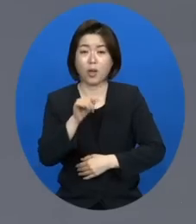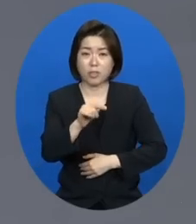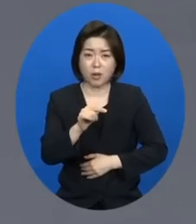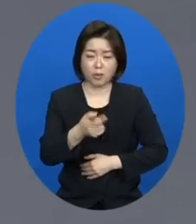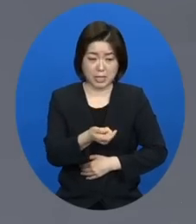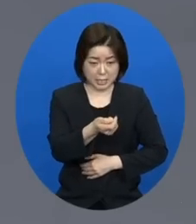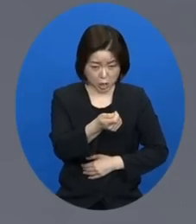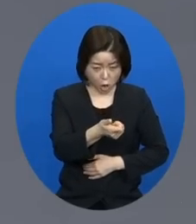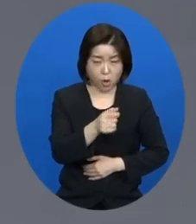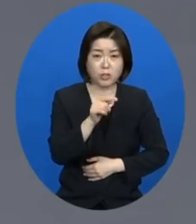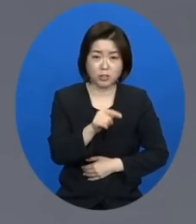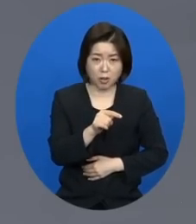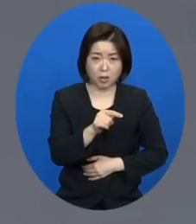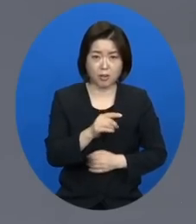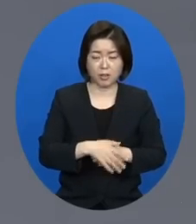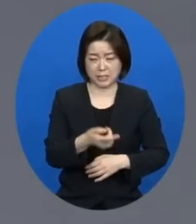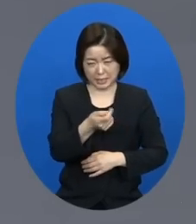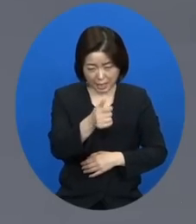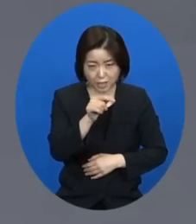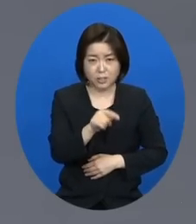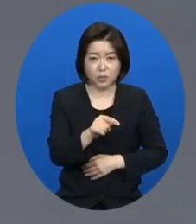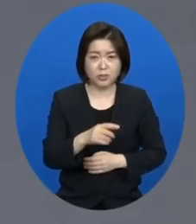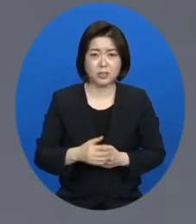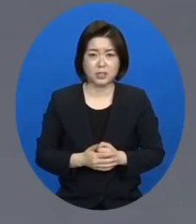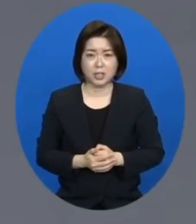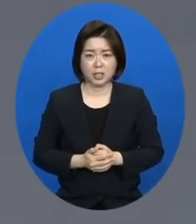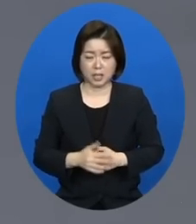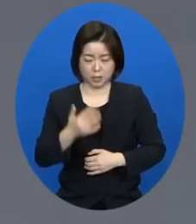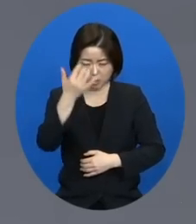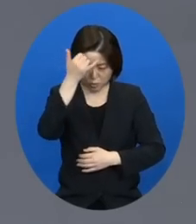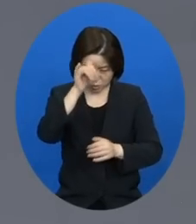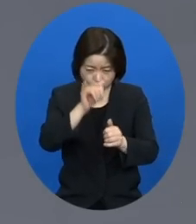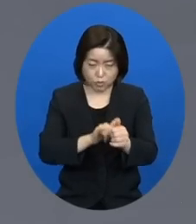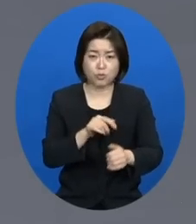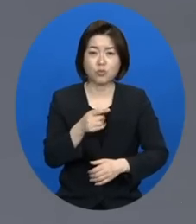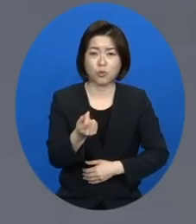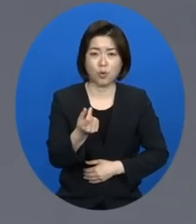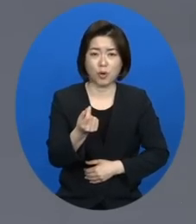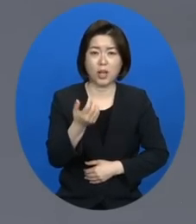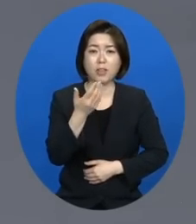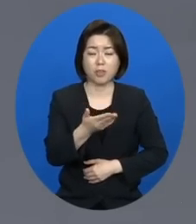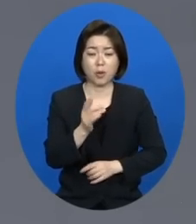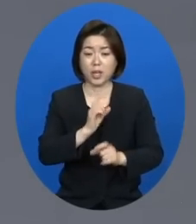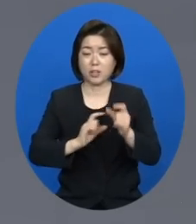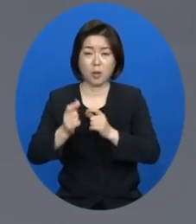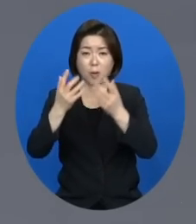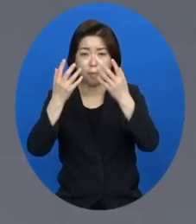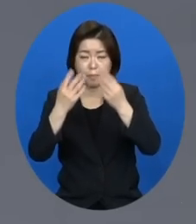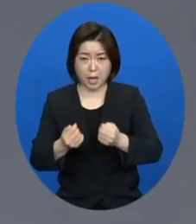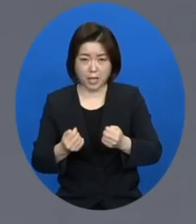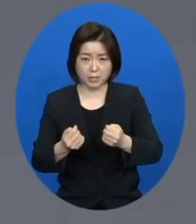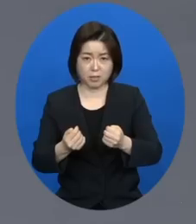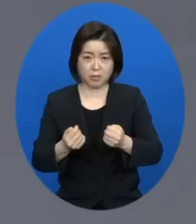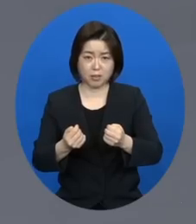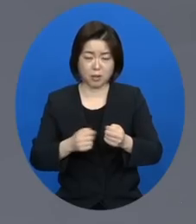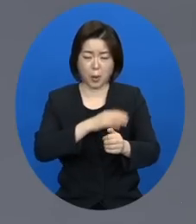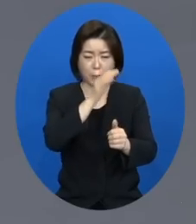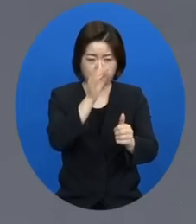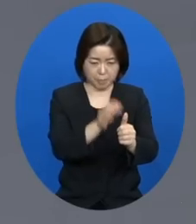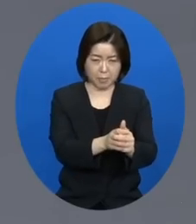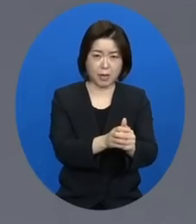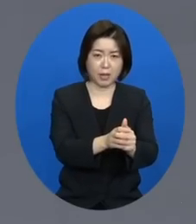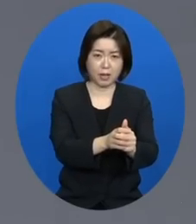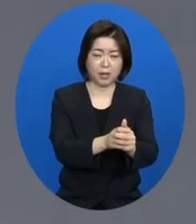적은 것에 작은 것에 충성하였으니 너에게 더 많은 것을 맡길